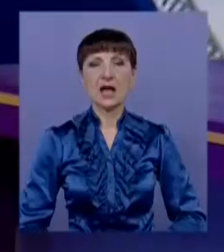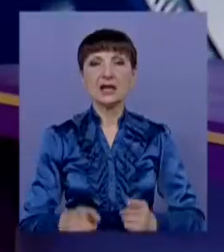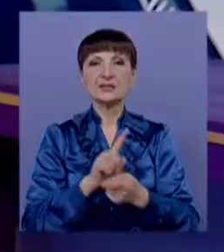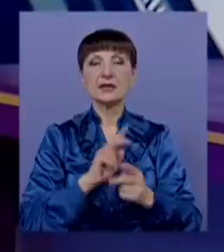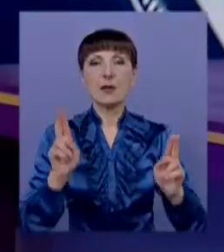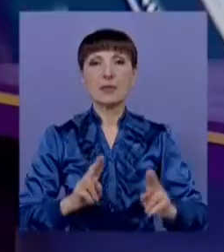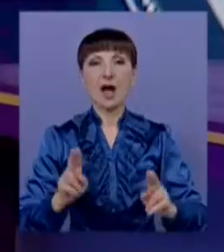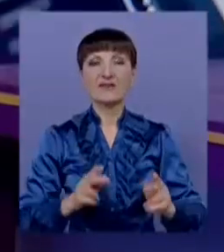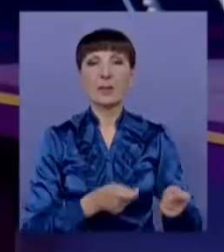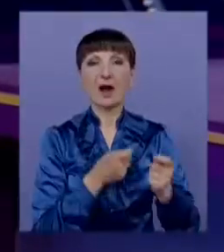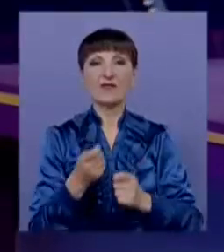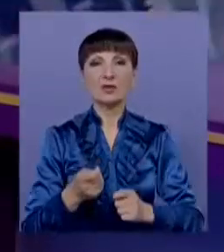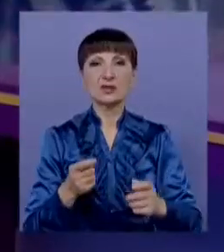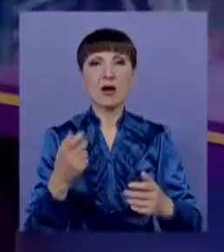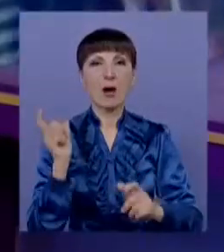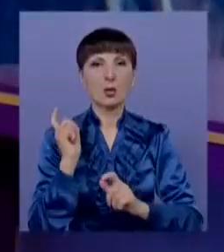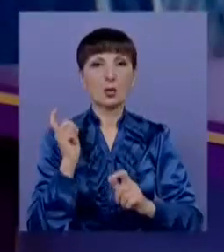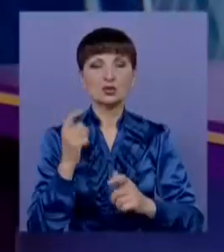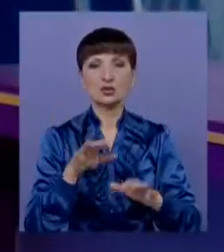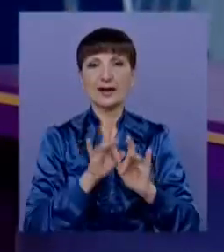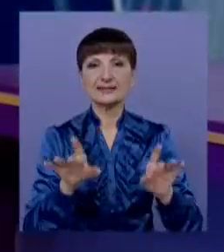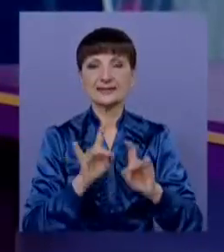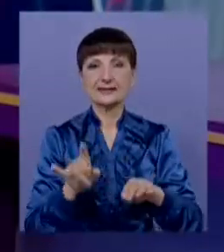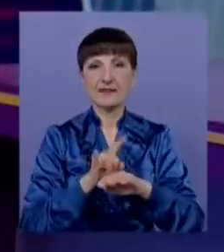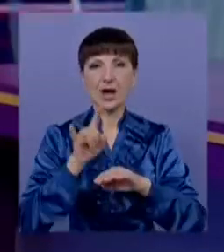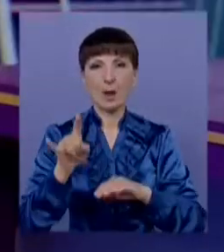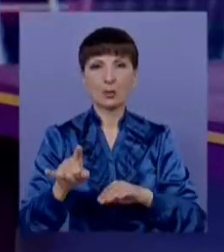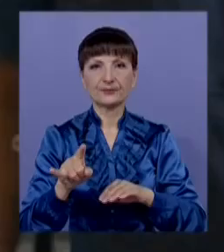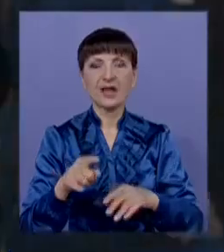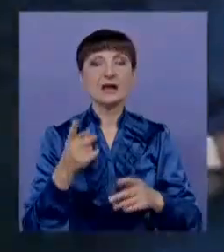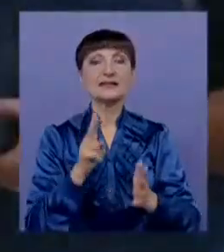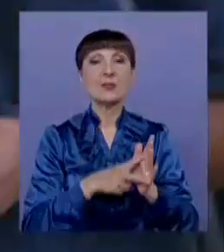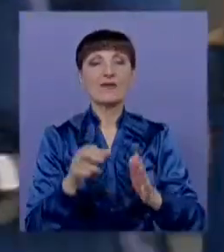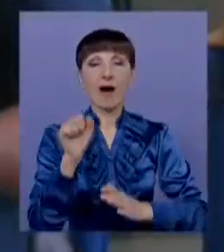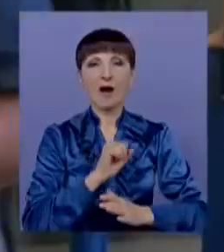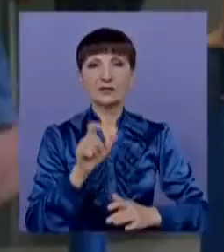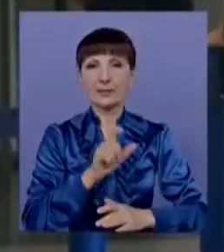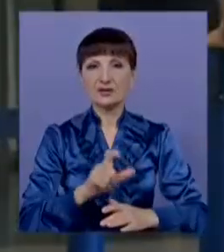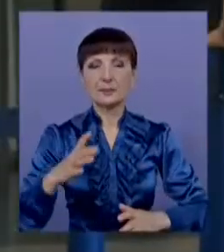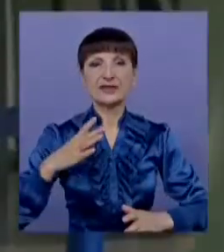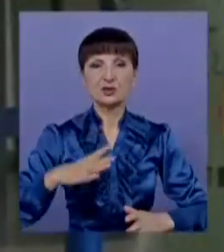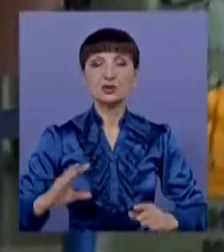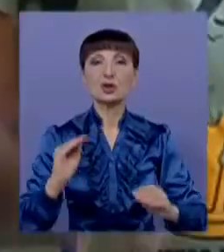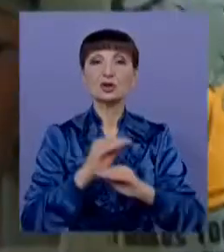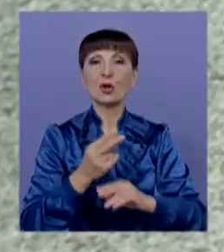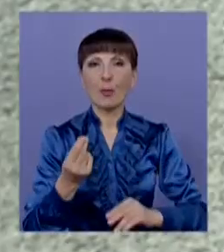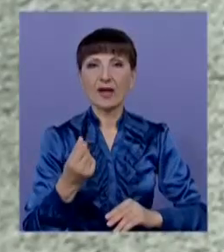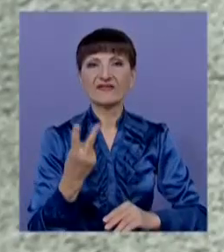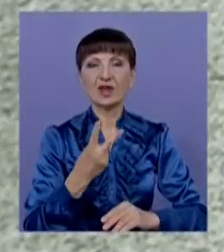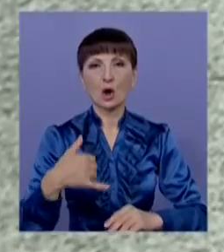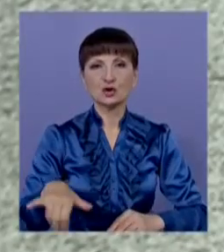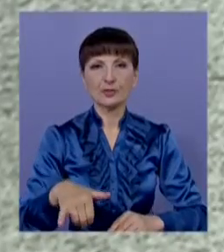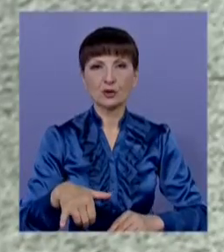Изменения правил провоза багажа сегодня объяснили в Эйр Астане. Как сообщалось, 7 августа пассажирам придется доплачивать за второй